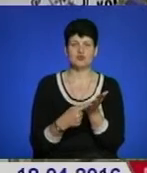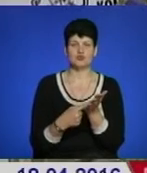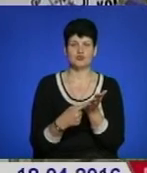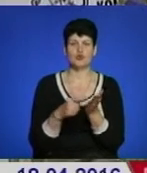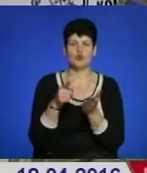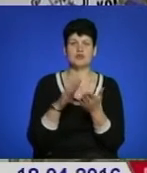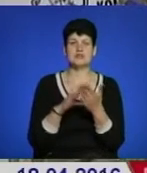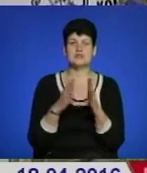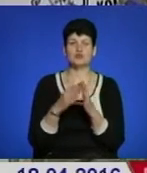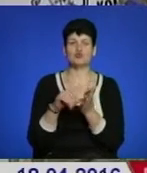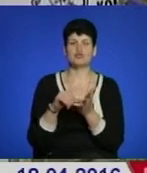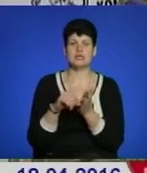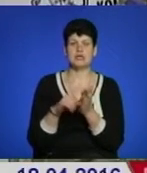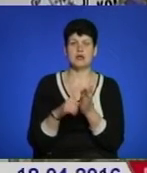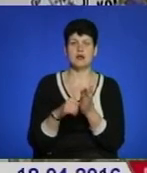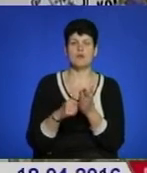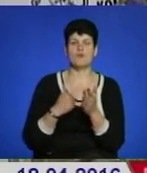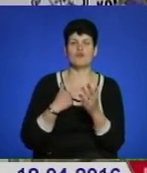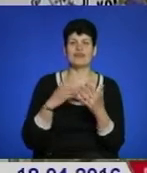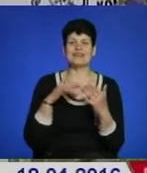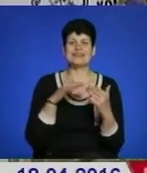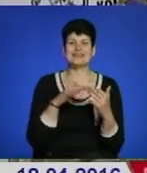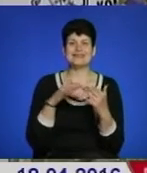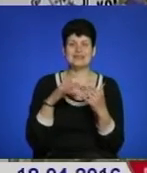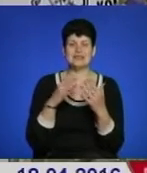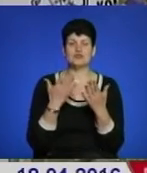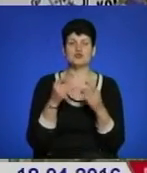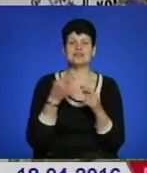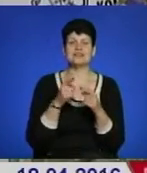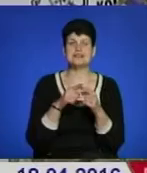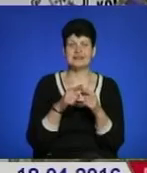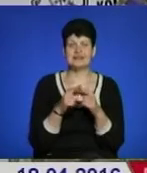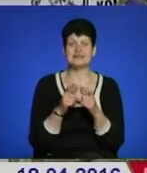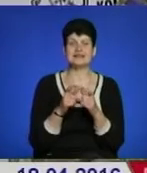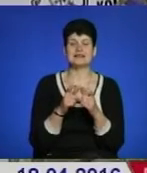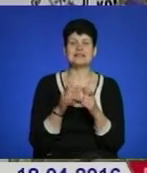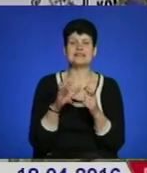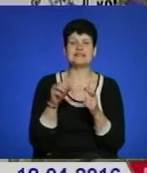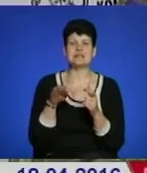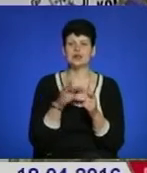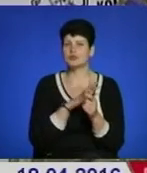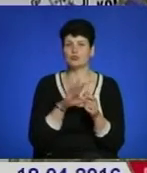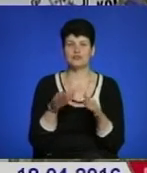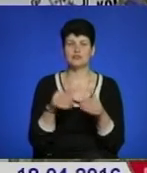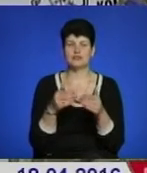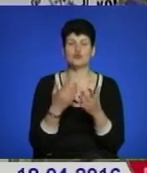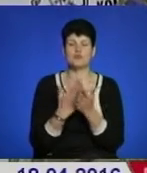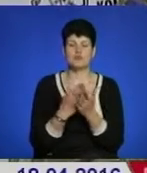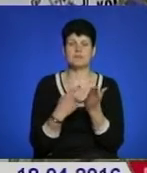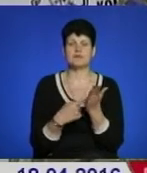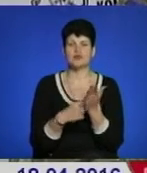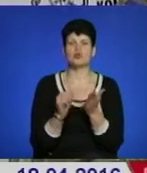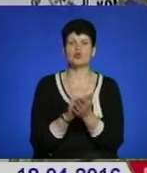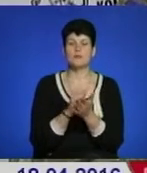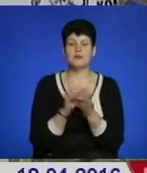підтверджують його статус учасника бойових дій. Якщо такий статус йому був не наданий, але в нього є всі підтверджуючі документи, нічого